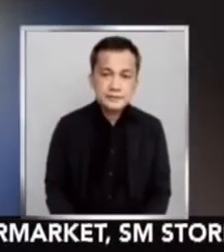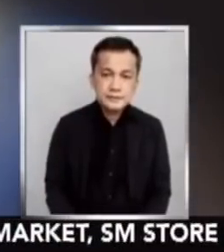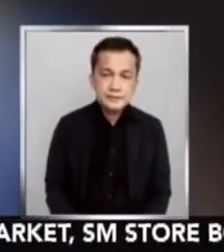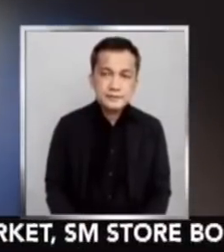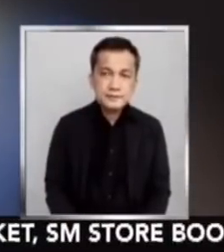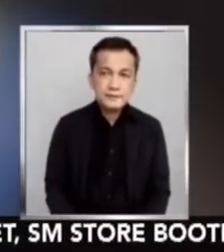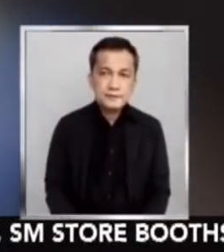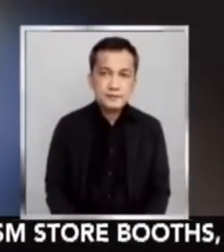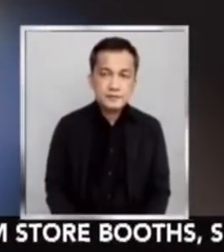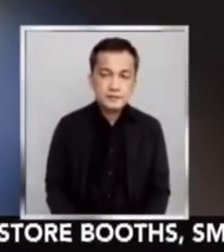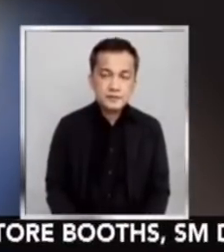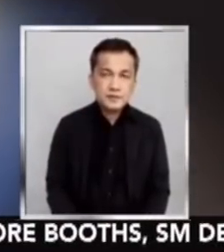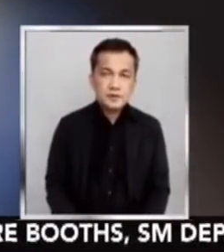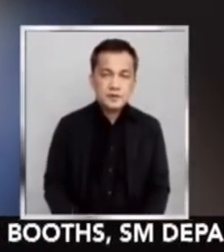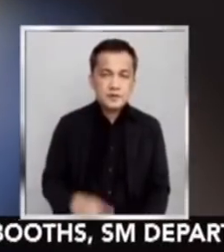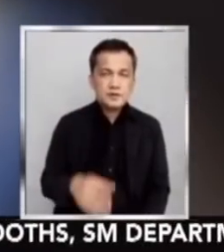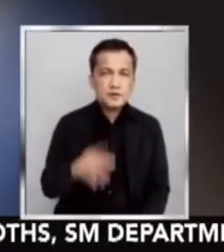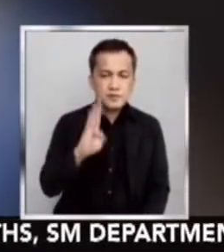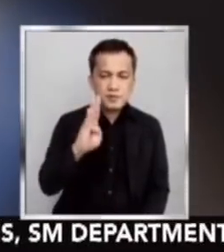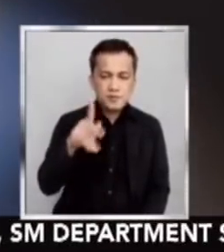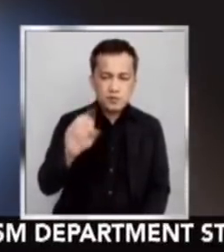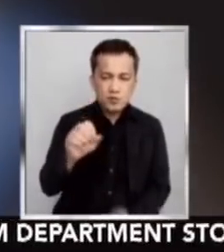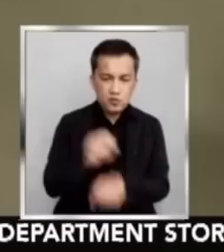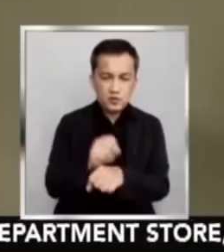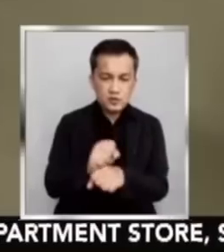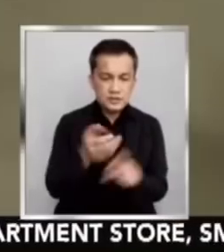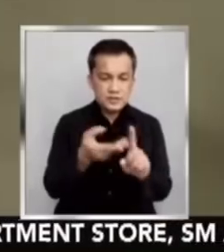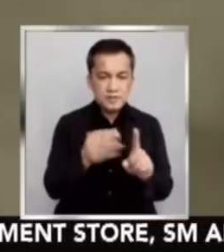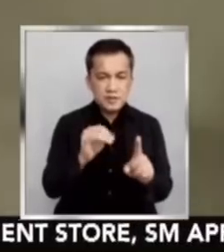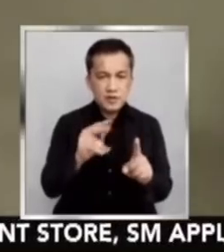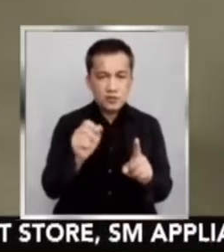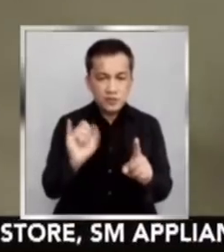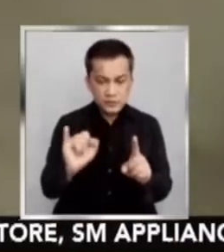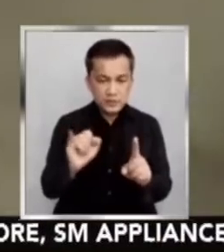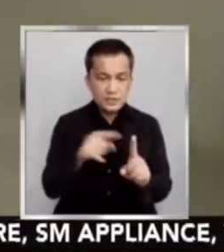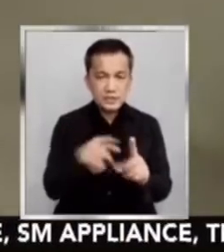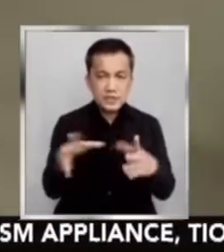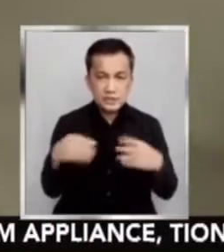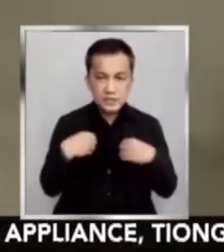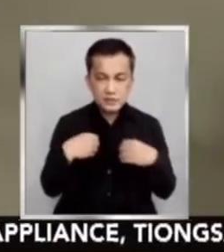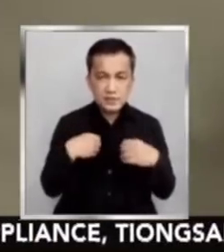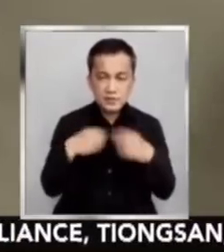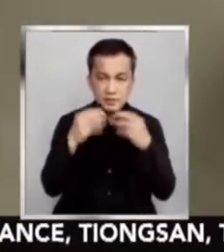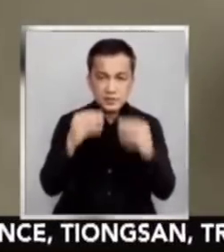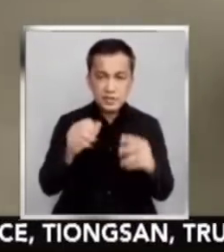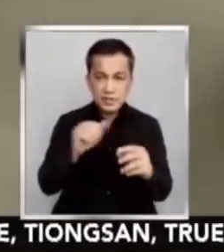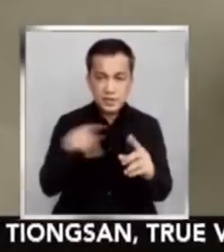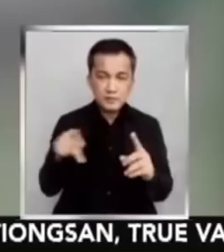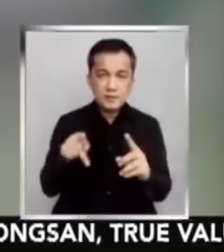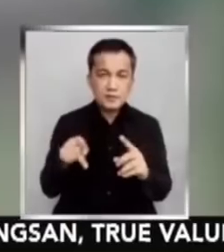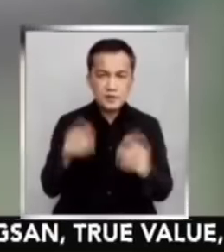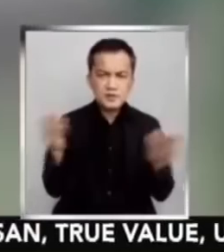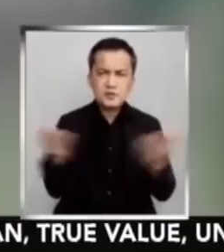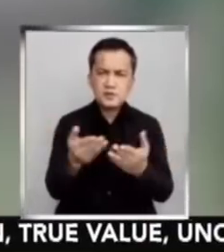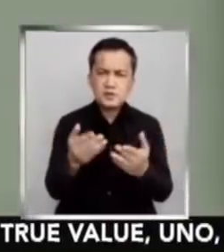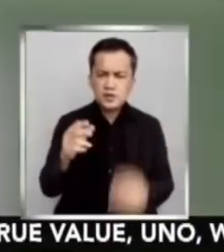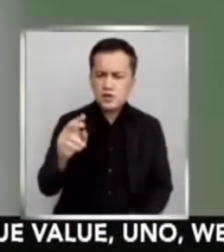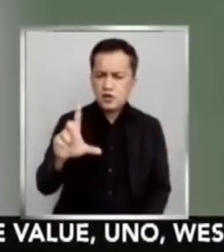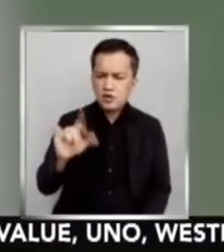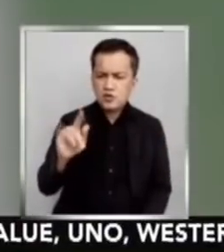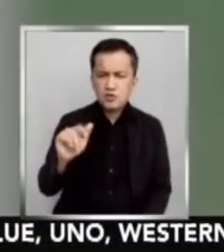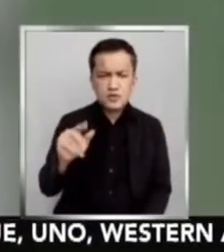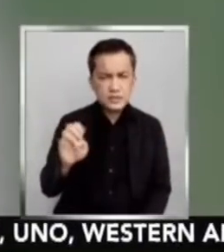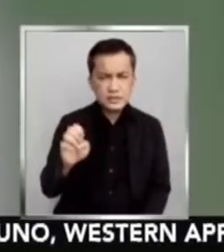Ang BPO worker na si Maui nakatanggap ng mensahe sa isang messaging app mula sa isang nagpakilalang Lorraine na nag-aalok